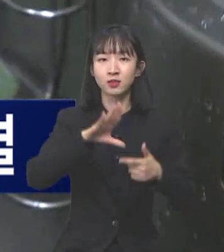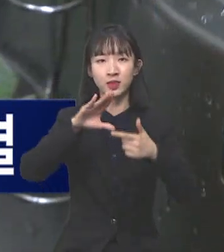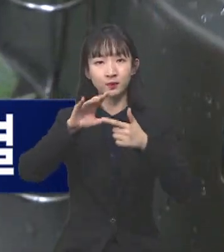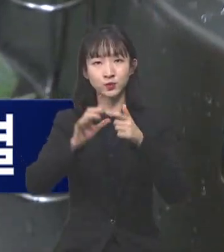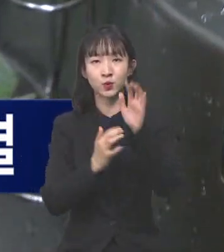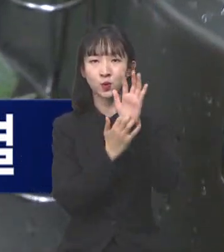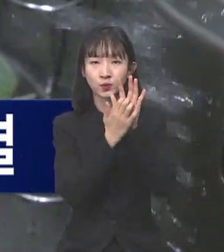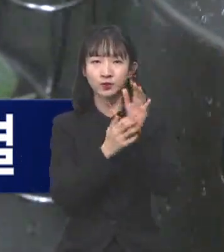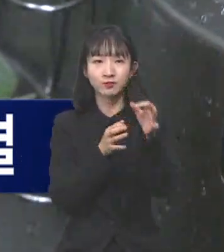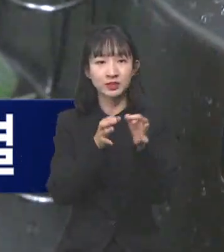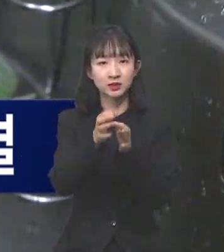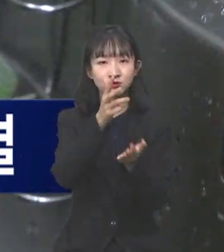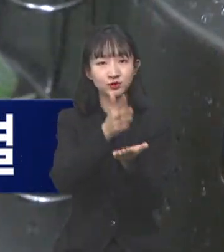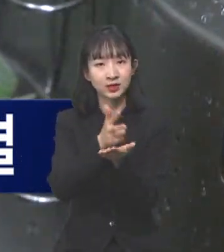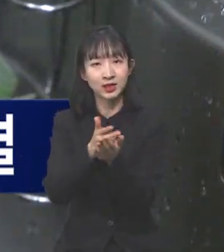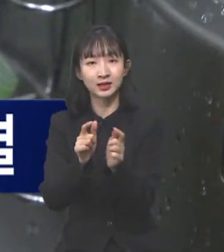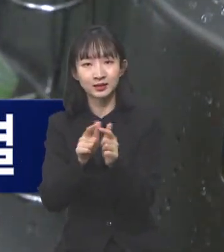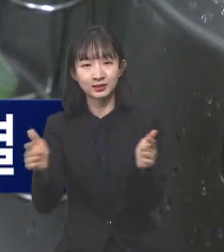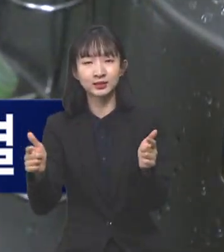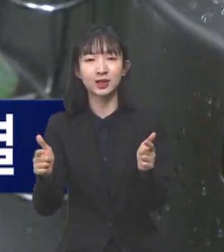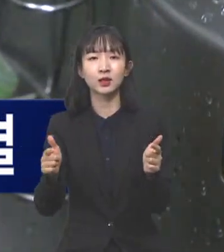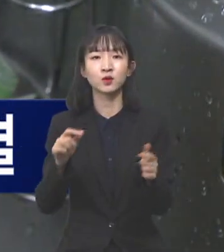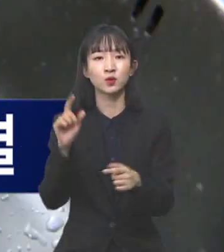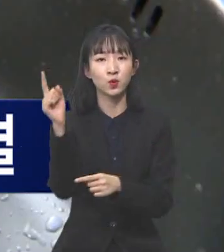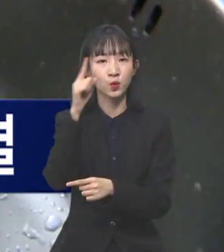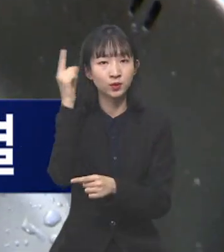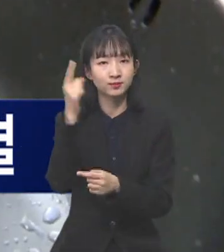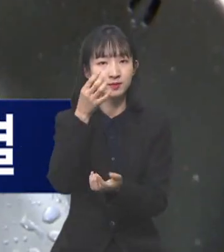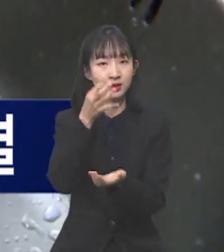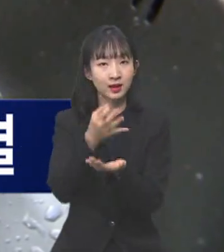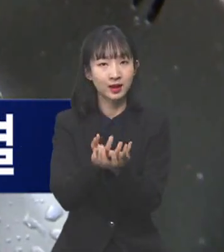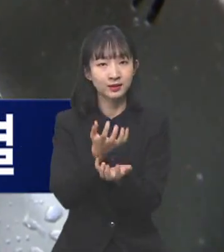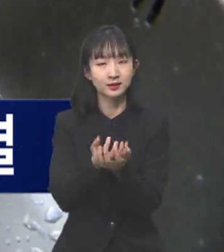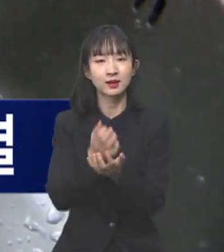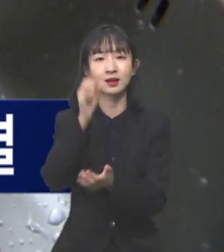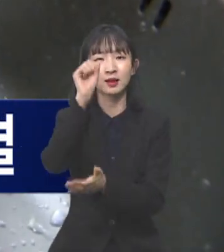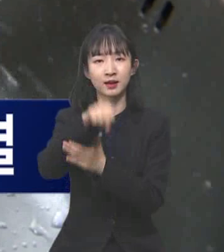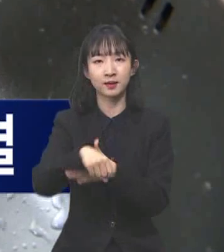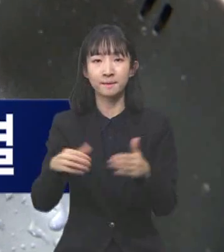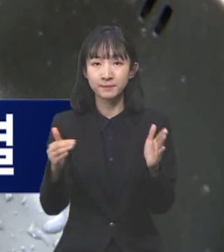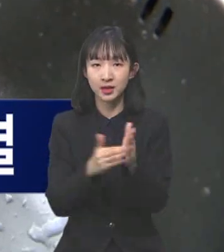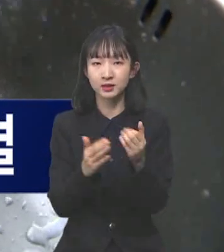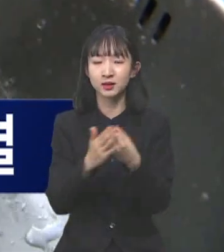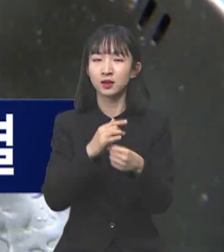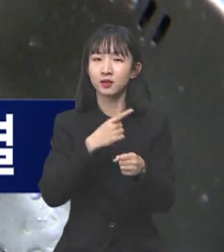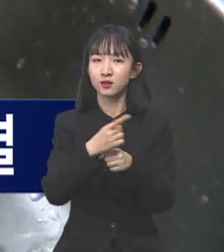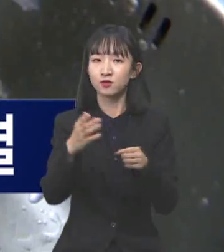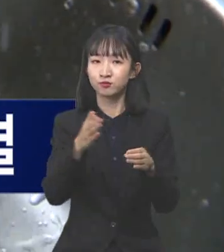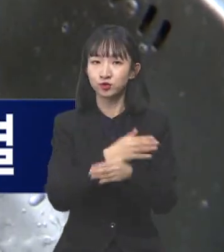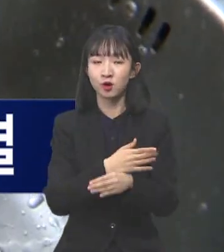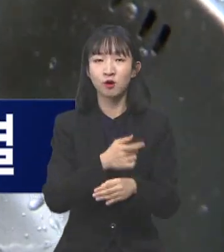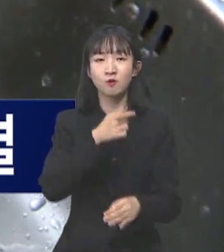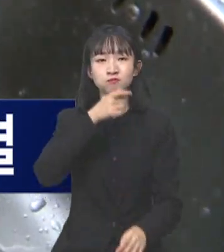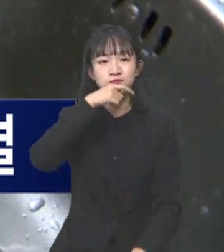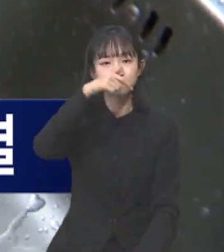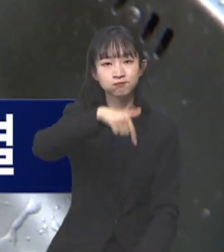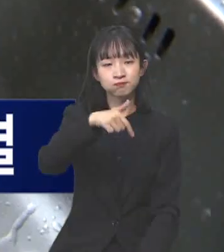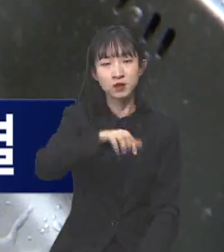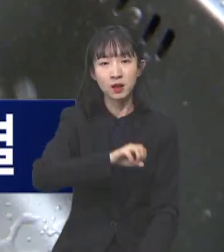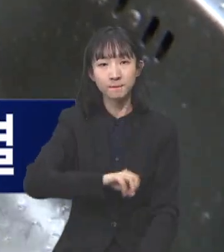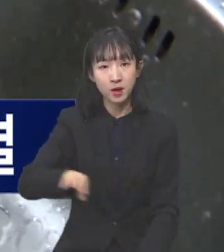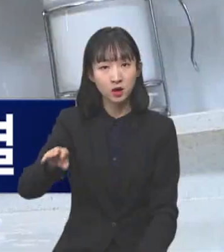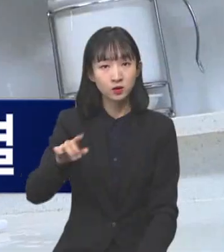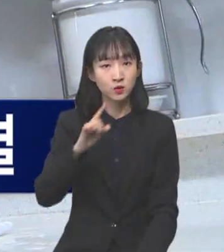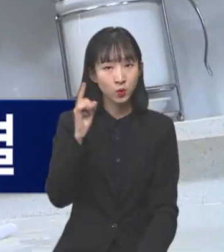도매시장 부설 주차장 요금 않을 원안 가결 했읍니다 이에 따라 하수도 사용료 를 내년부터 3년 동안 매년 평균 10%